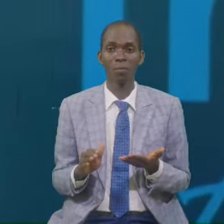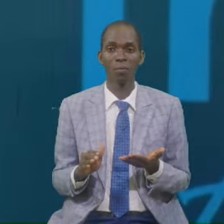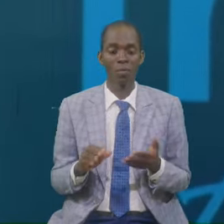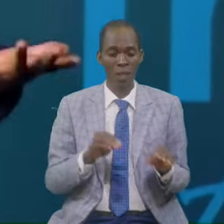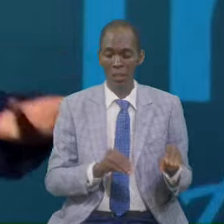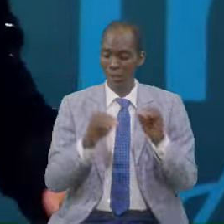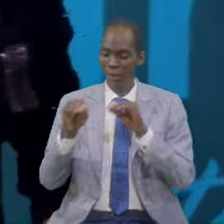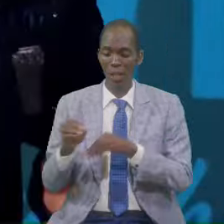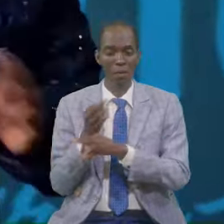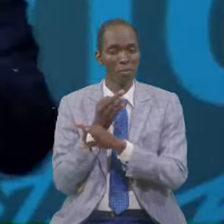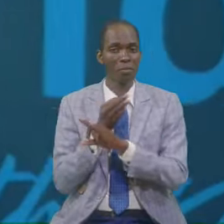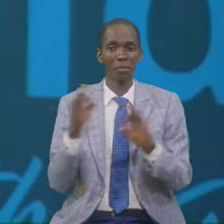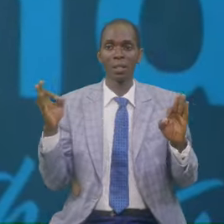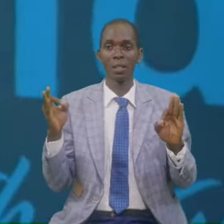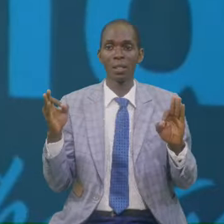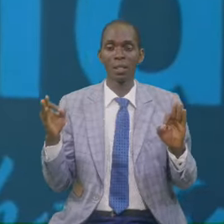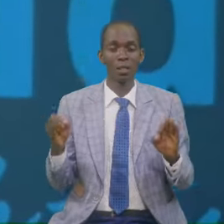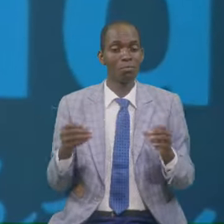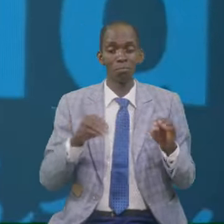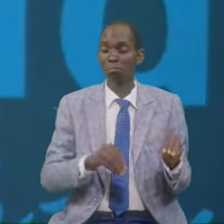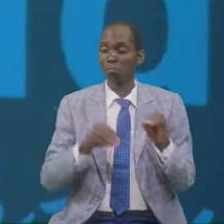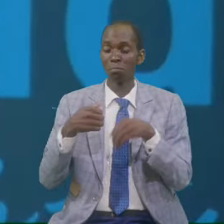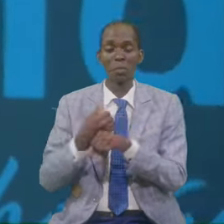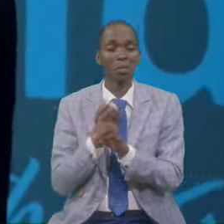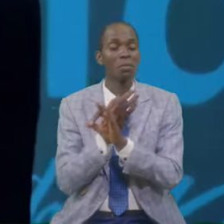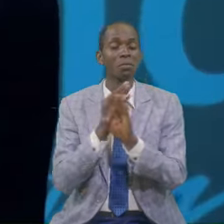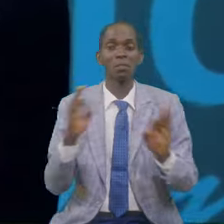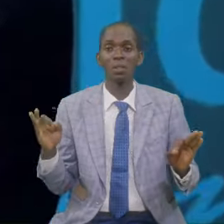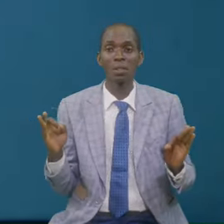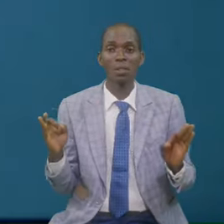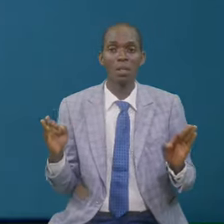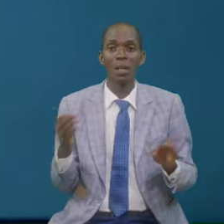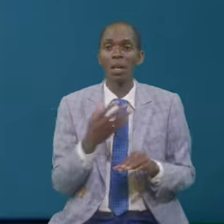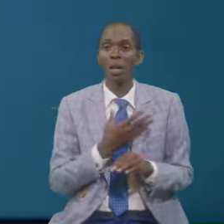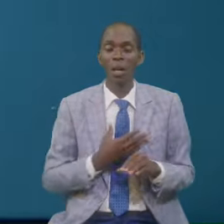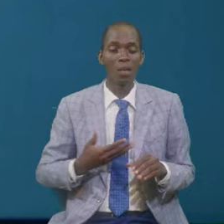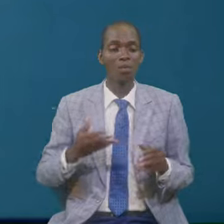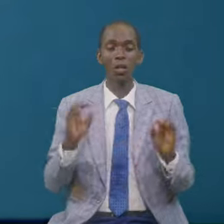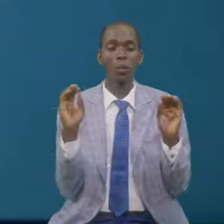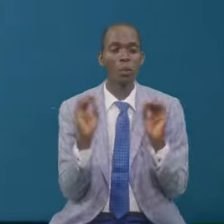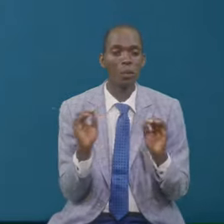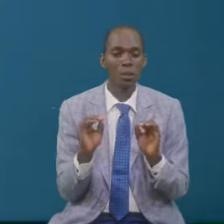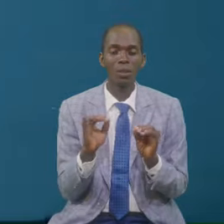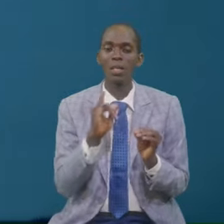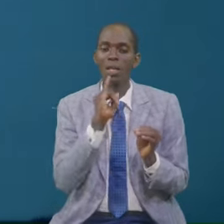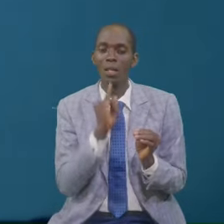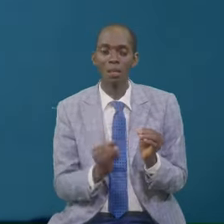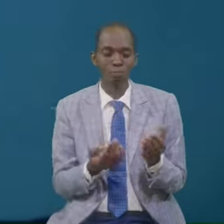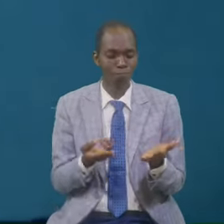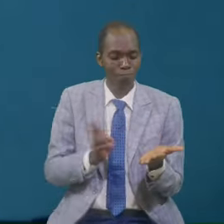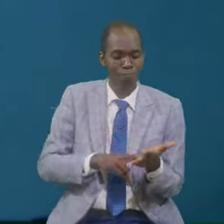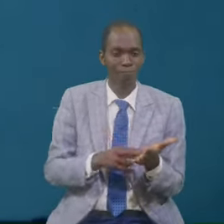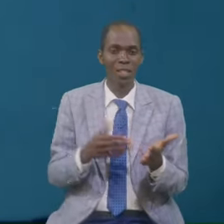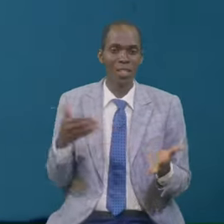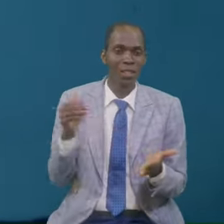విడుదల చేయబడతారు, అలాగే నేరం తొలగించబడుతుంది, nothing is recorded against your